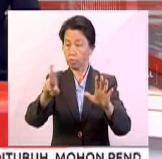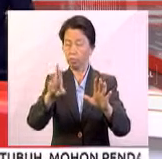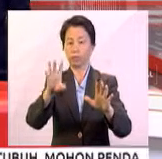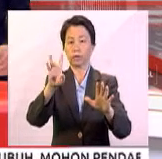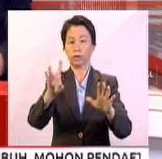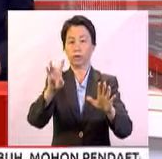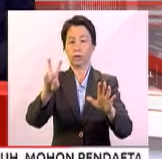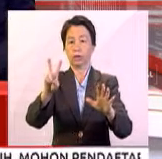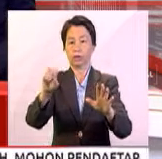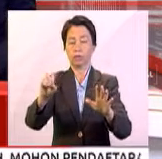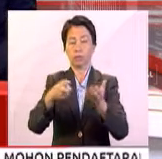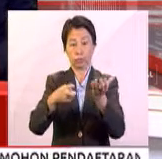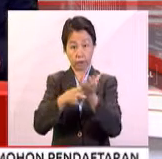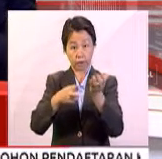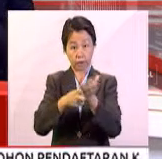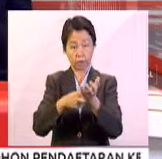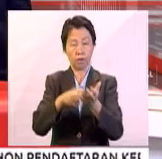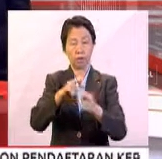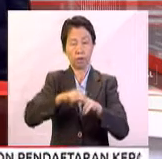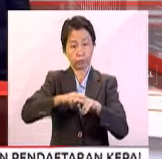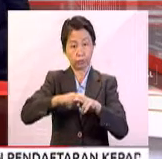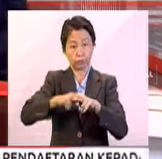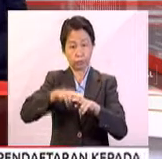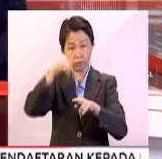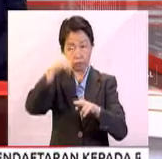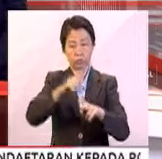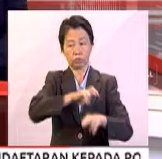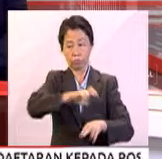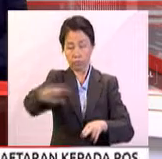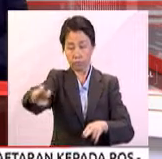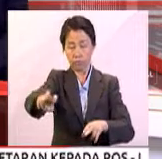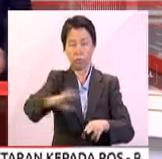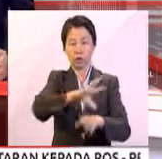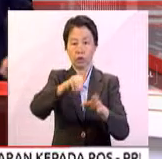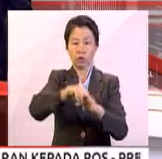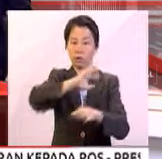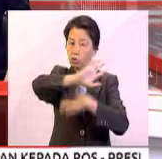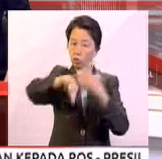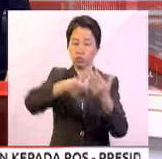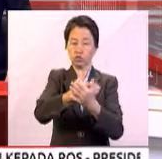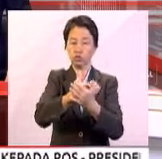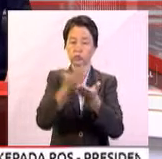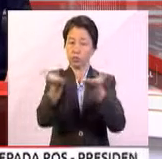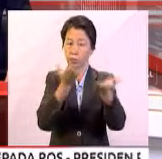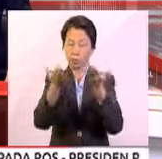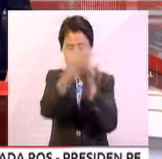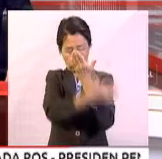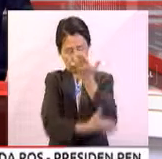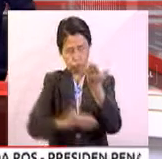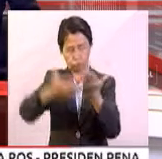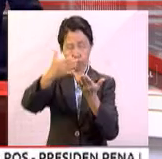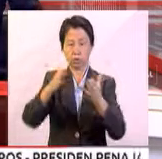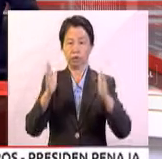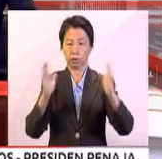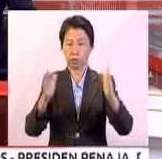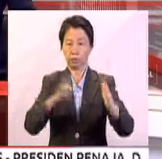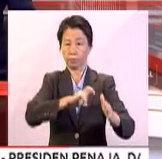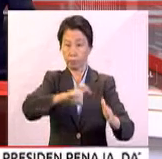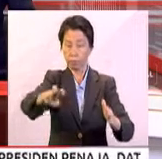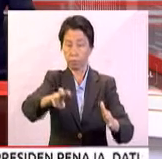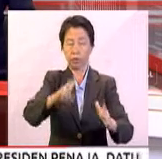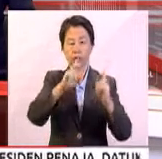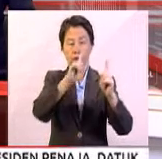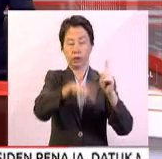555,820 tiket tren bagi destinasi perjalanan merangkumi semua jajaran perkhidmatannya sepanjang tempoh perjalanan